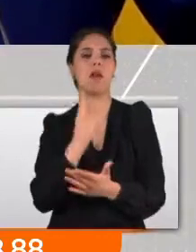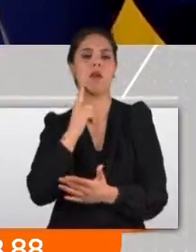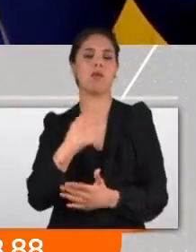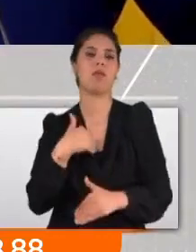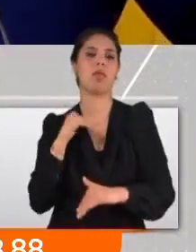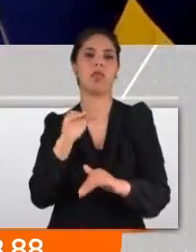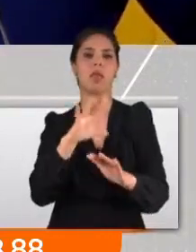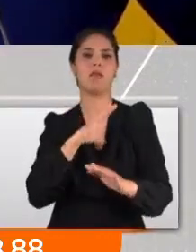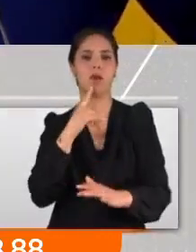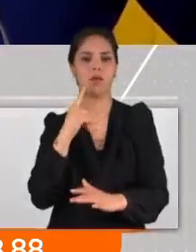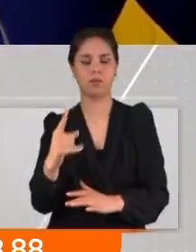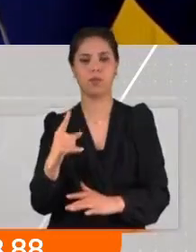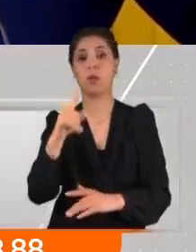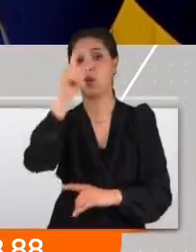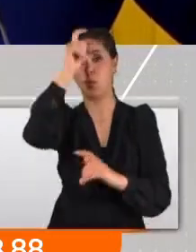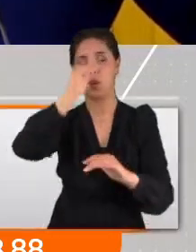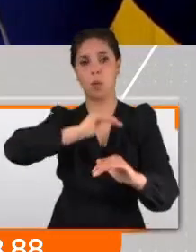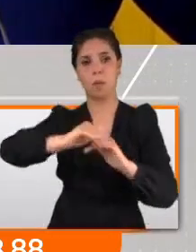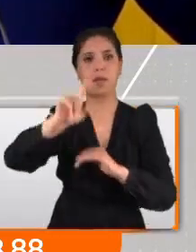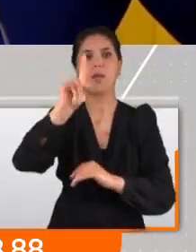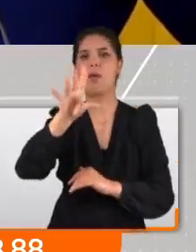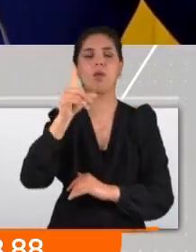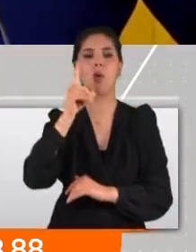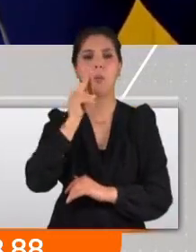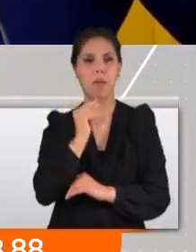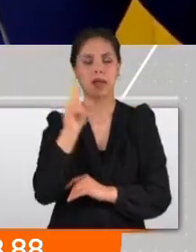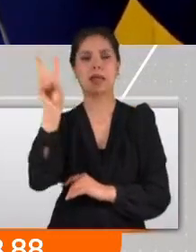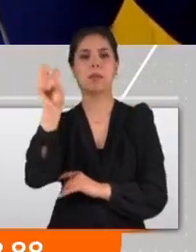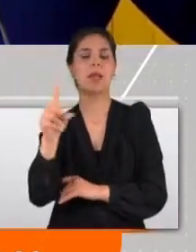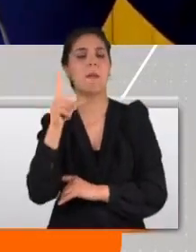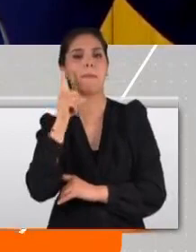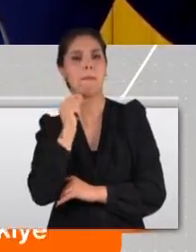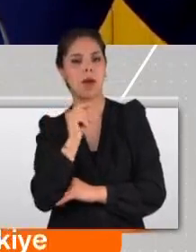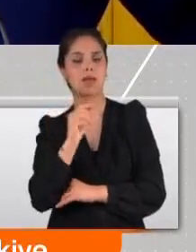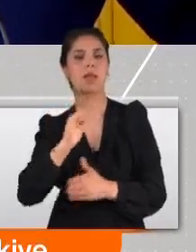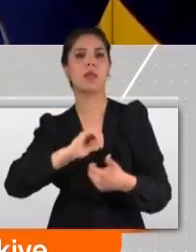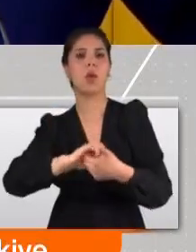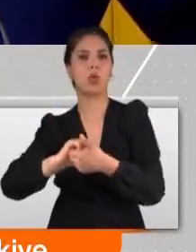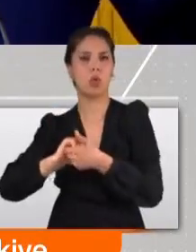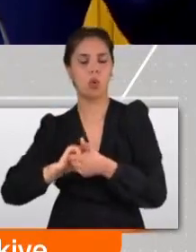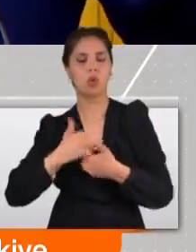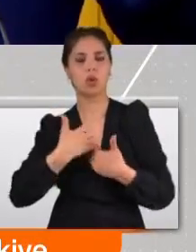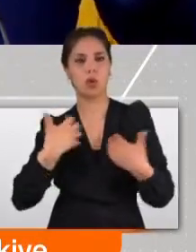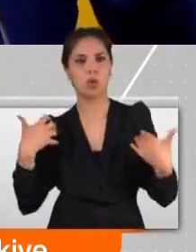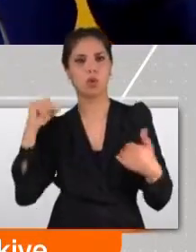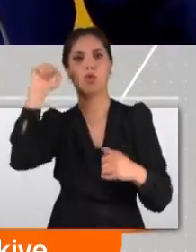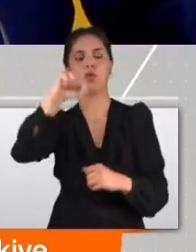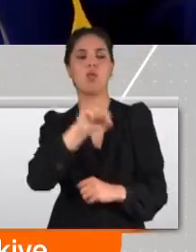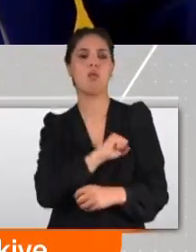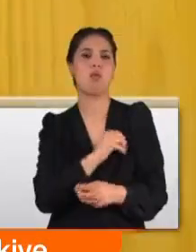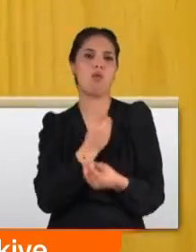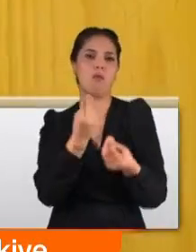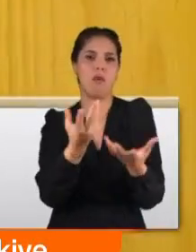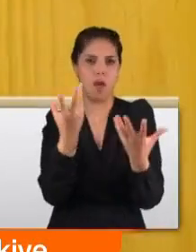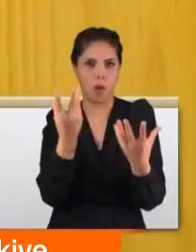Türk milleti 14 Mayıs'ta, 28 Mayıs'ta da dosta güven, düşmana korku